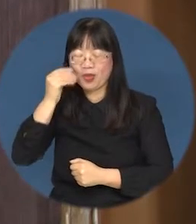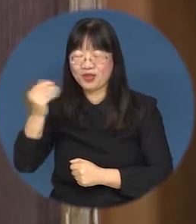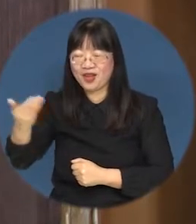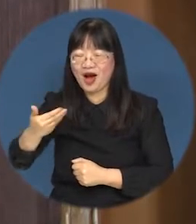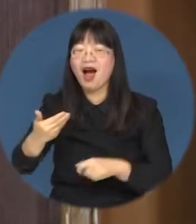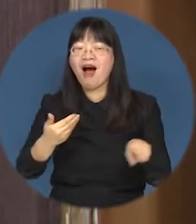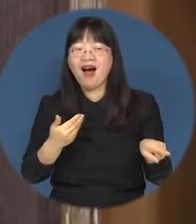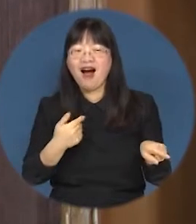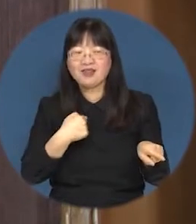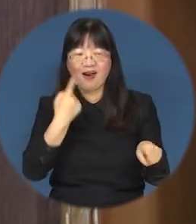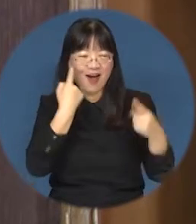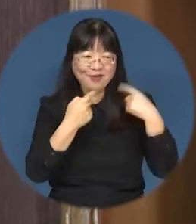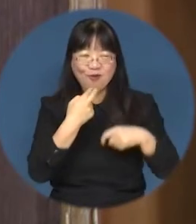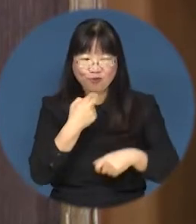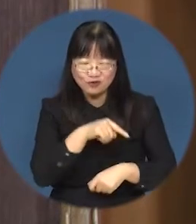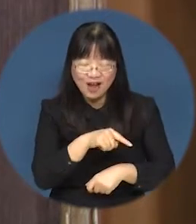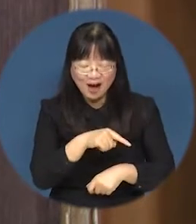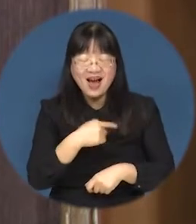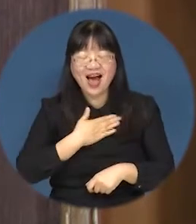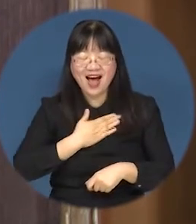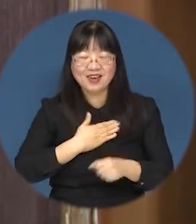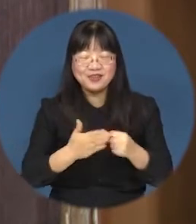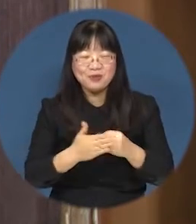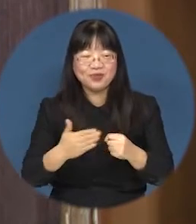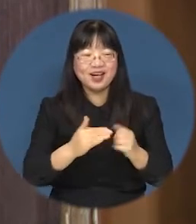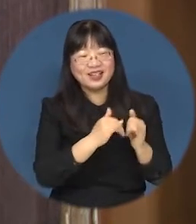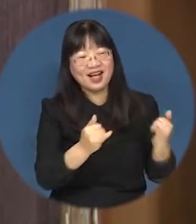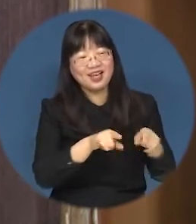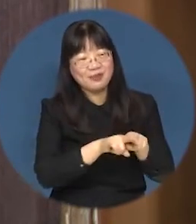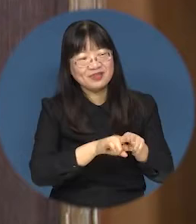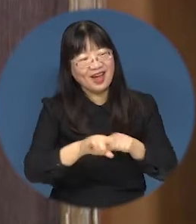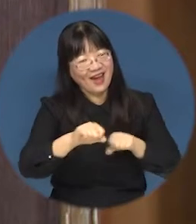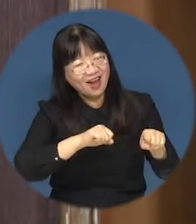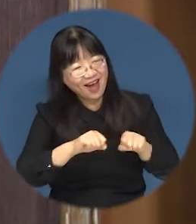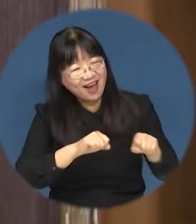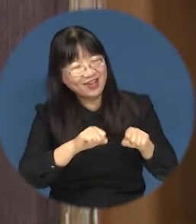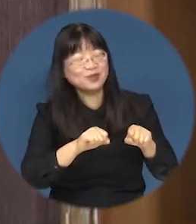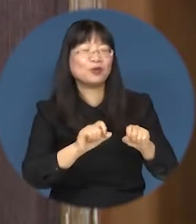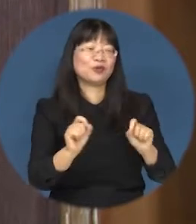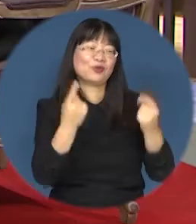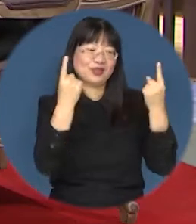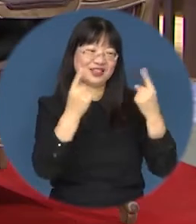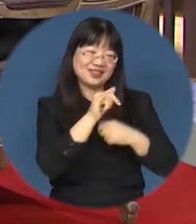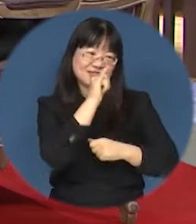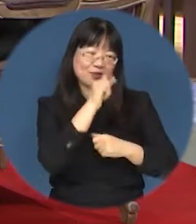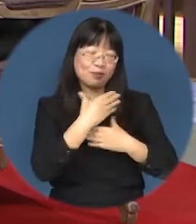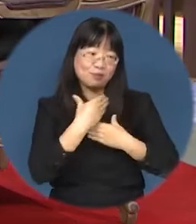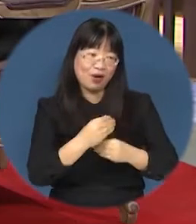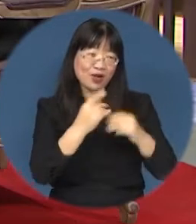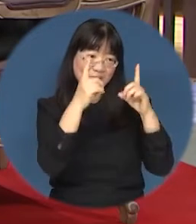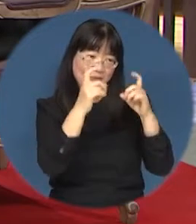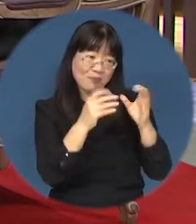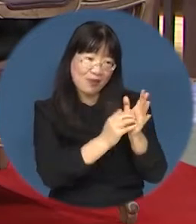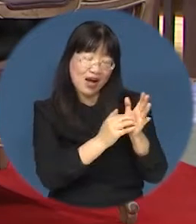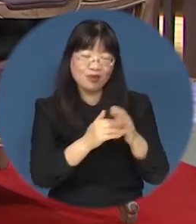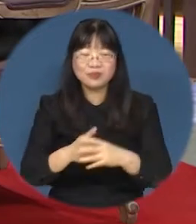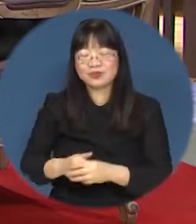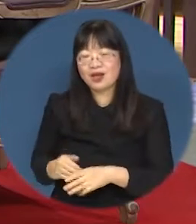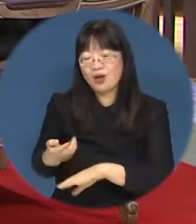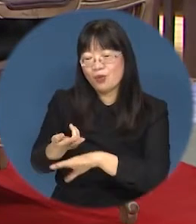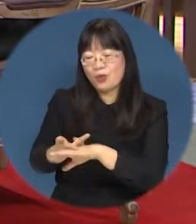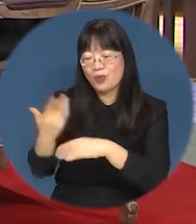제가 나를 해치지 않는구나. 그래서 예. 같이 움직입니다. 그래서 편하게 일을 할 수가 근데 있죠. 근데 맨몸으로 들어가서